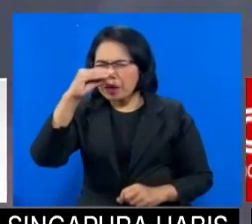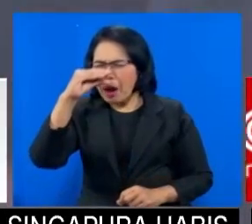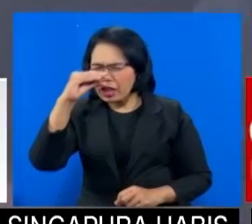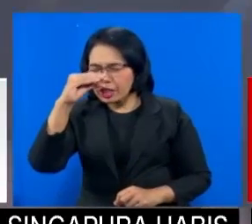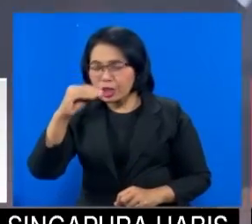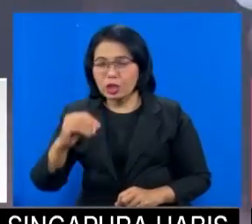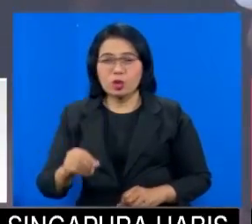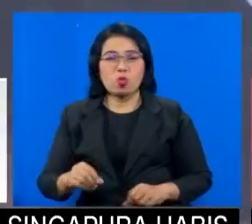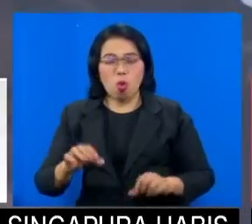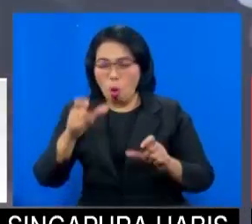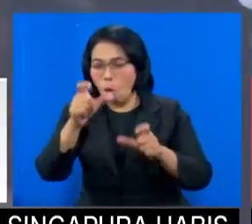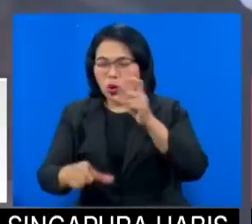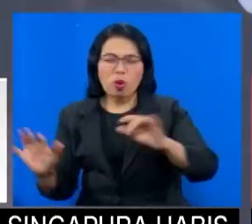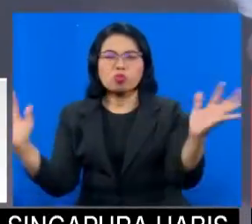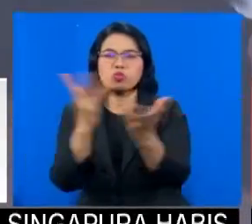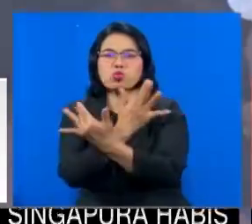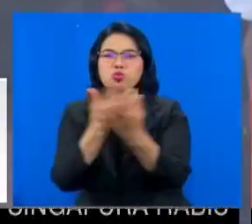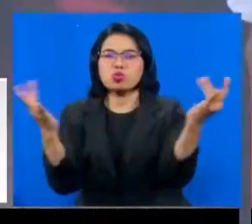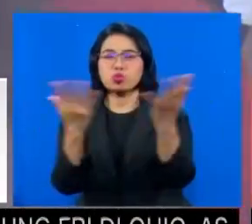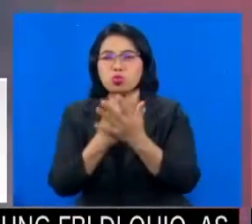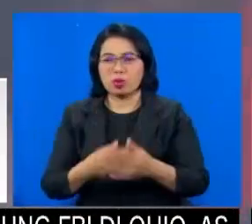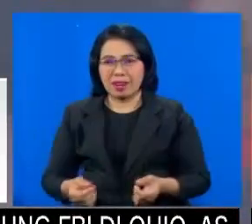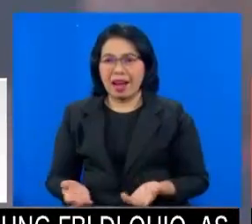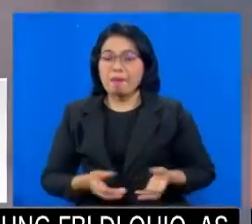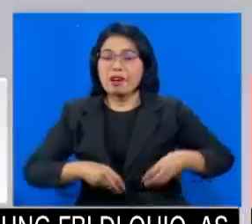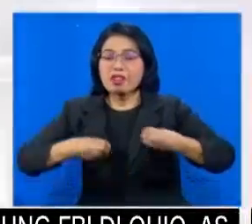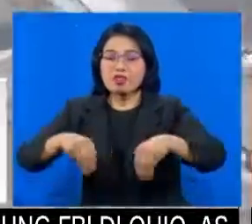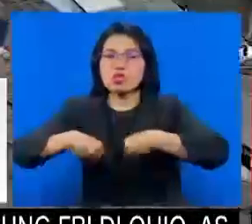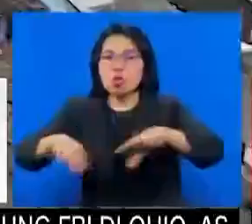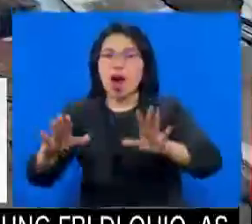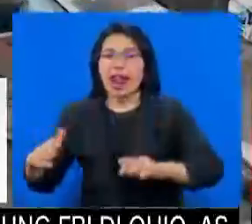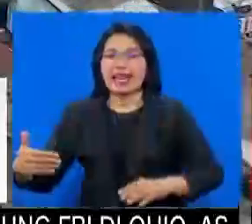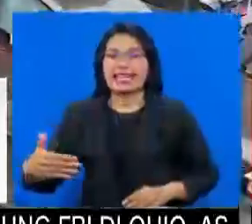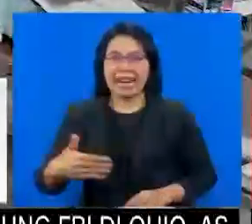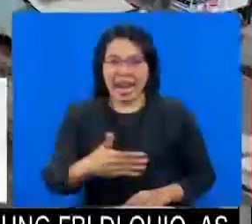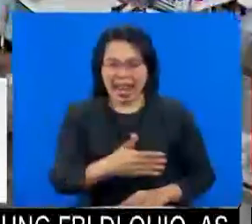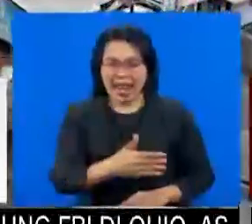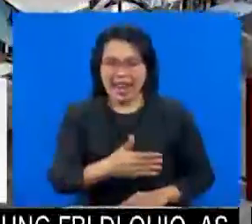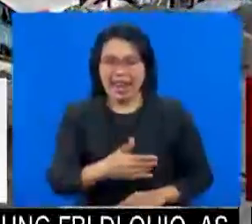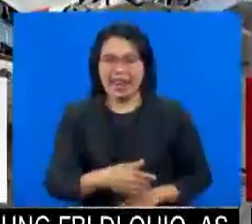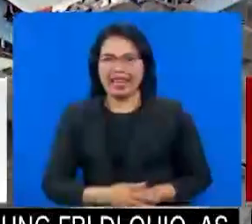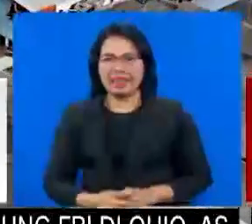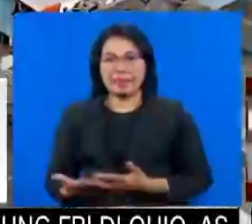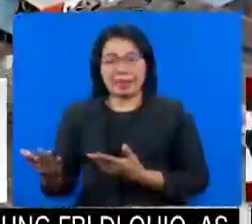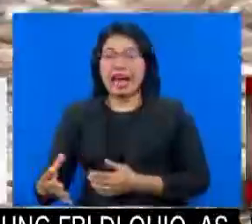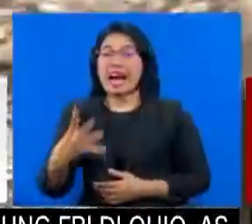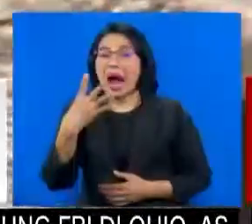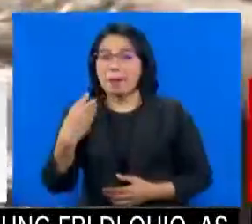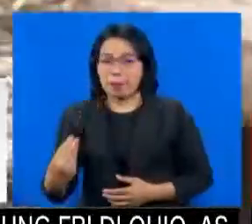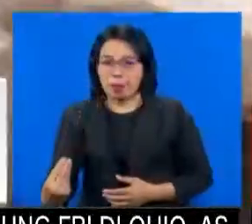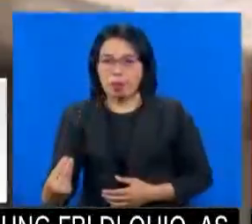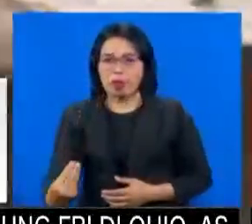hasil tangkapannya untuk kemudian dijual. Tidak jauh dari lokasi pelelangan ikan terdapat sebuah kampung yang